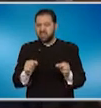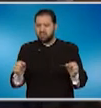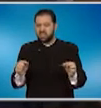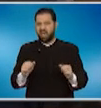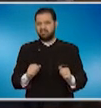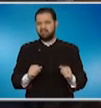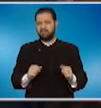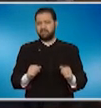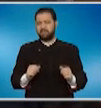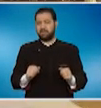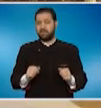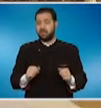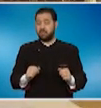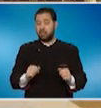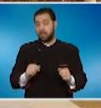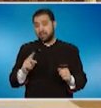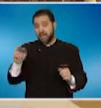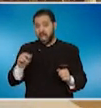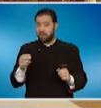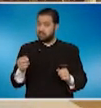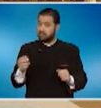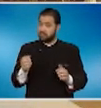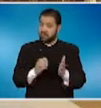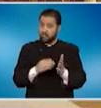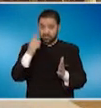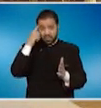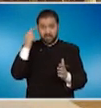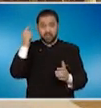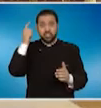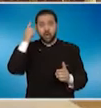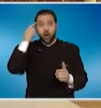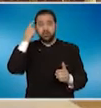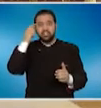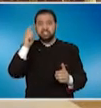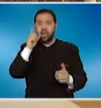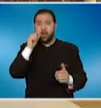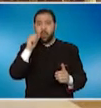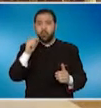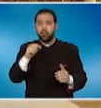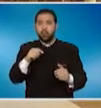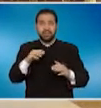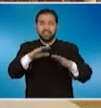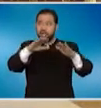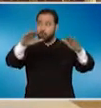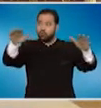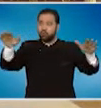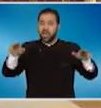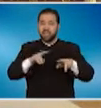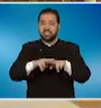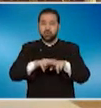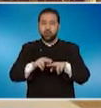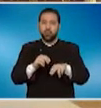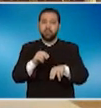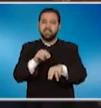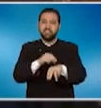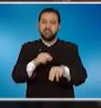observației. Plus că și conștiința omului se conturează în măsura în care sesizează și